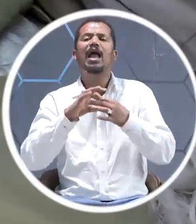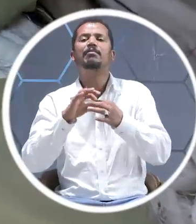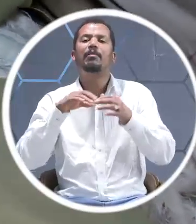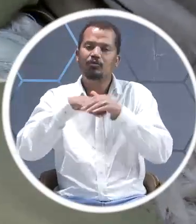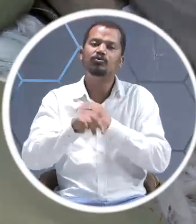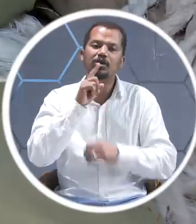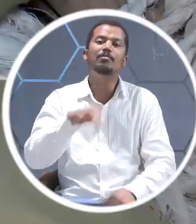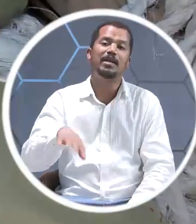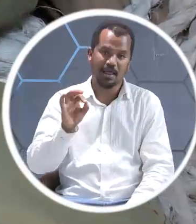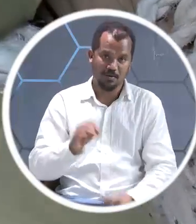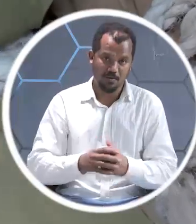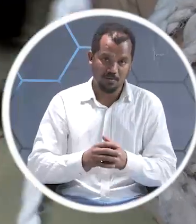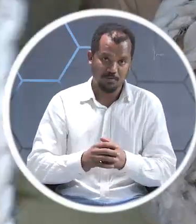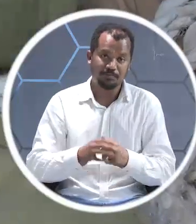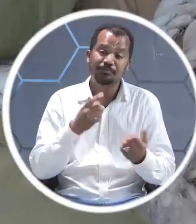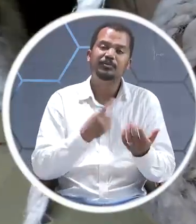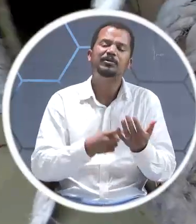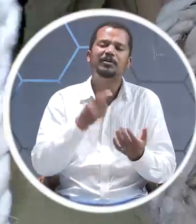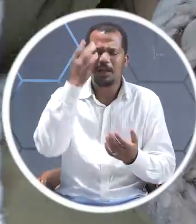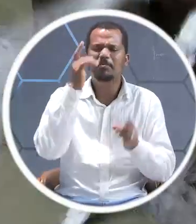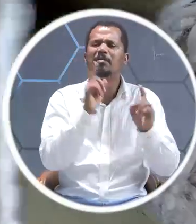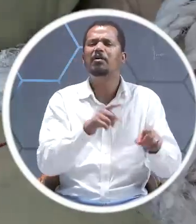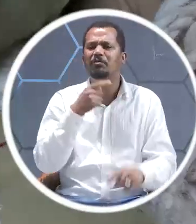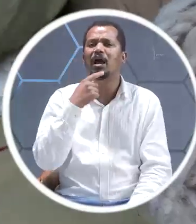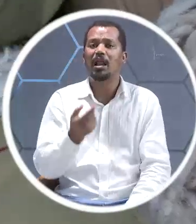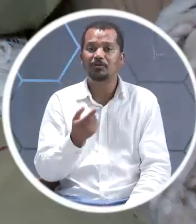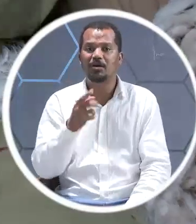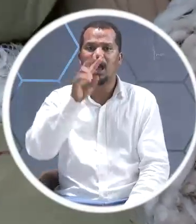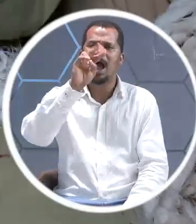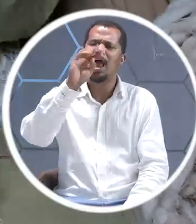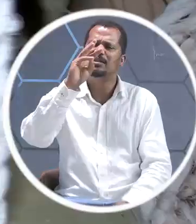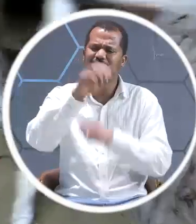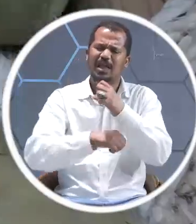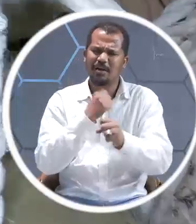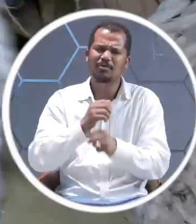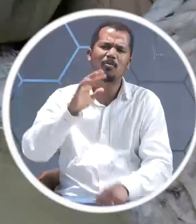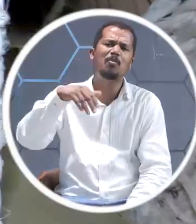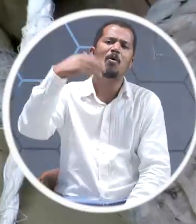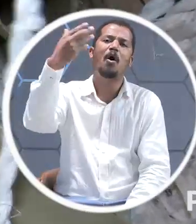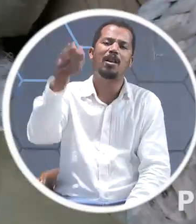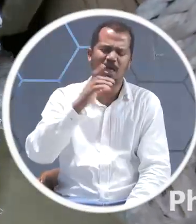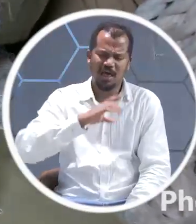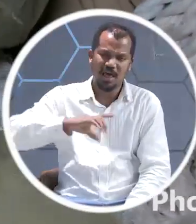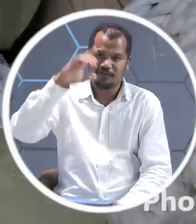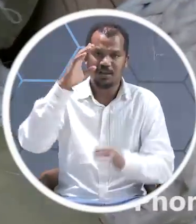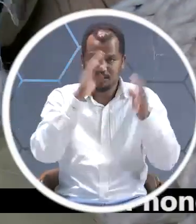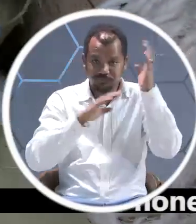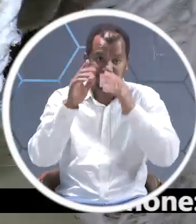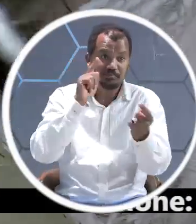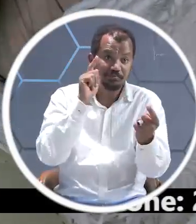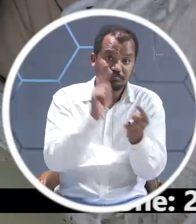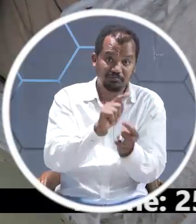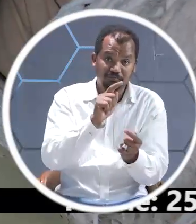አንድ ማህበር ውስጥ እንገኛለን። እዚህ ምን እግር ጣላችሁ ካላችሁን ደግሞ ከ26 አመታት በኋላ ከፍተኛ